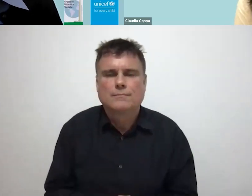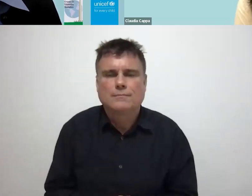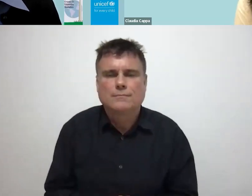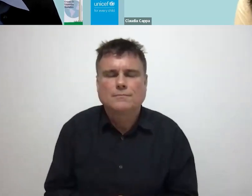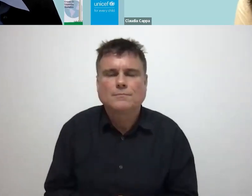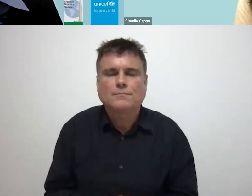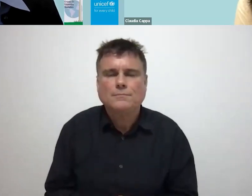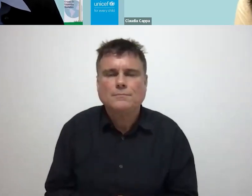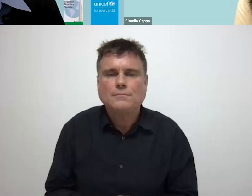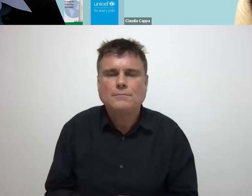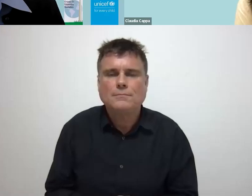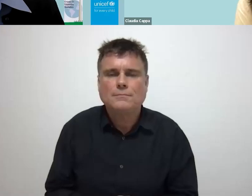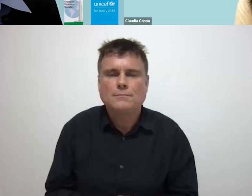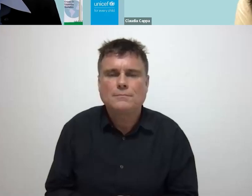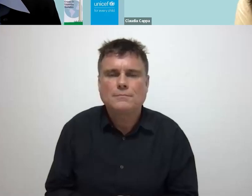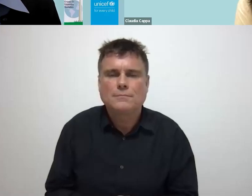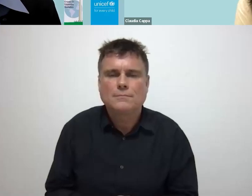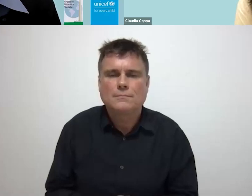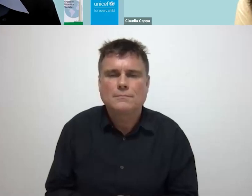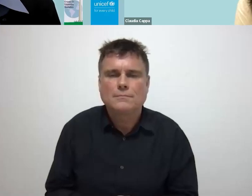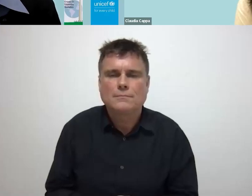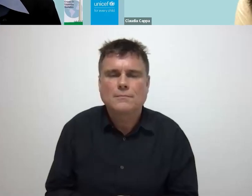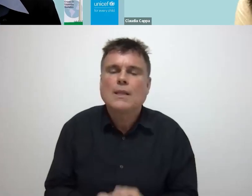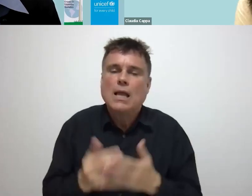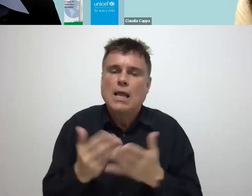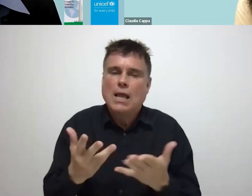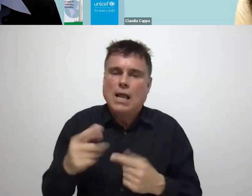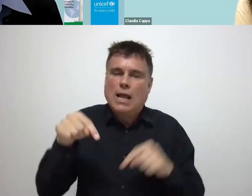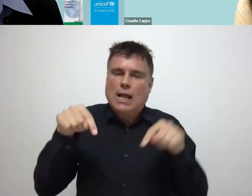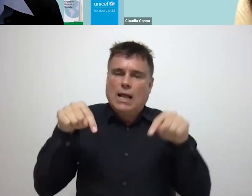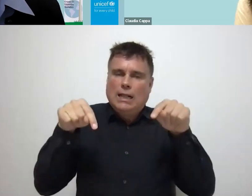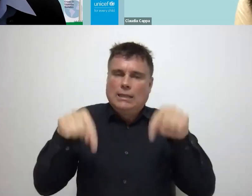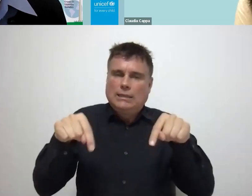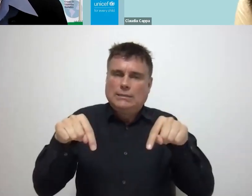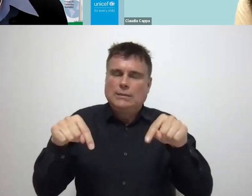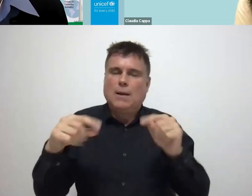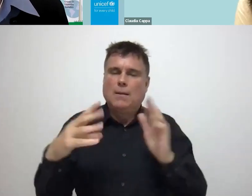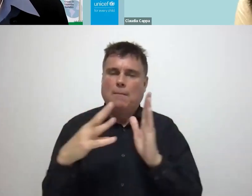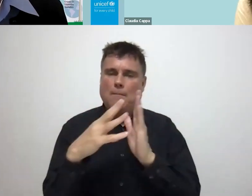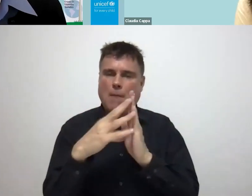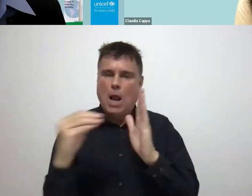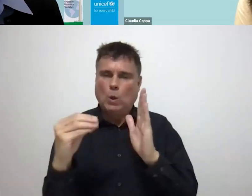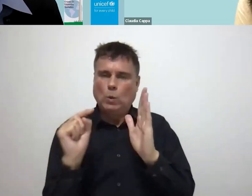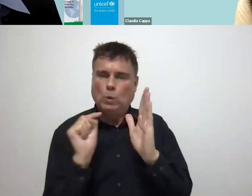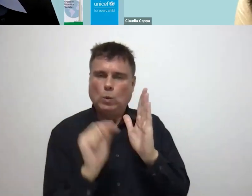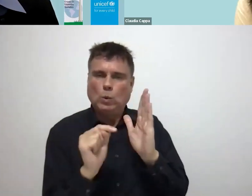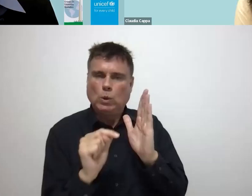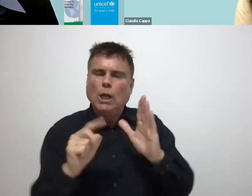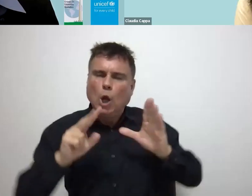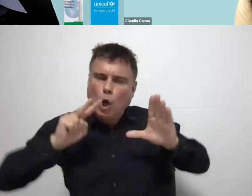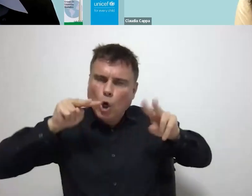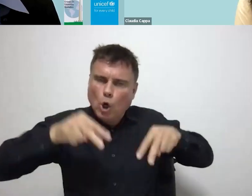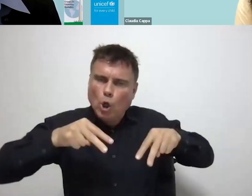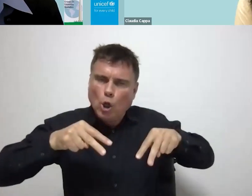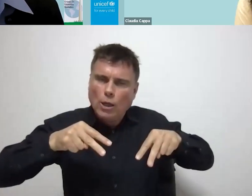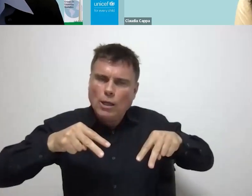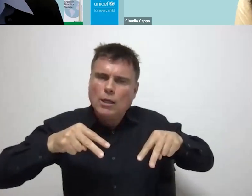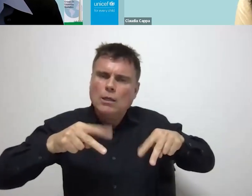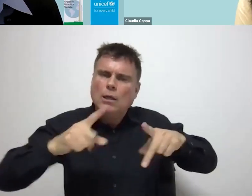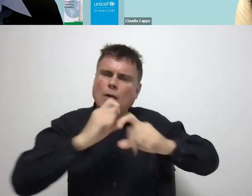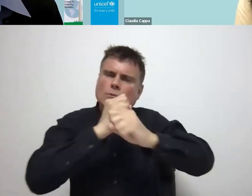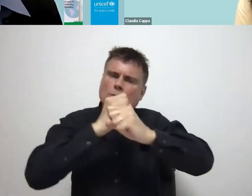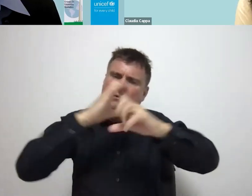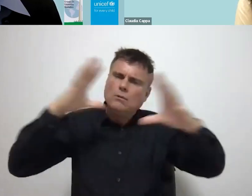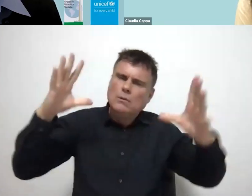Ce modèle particulier a identifié certaines difficultés